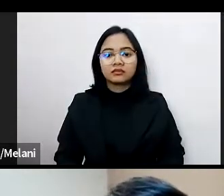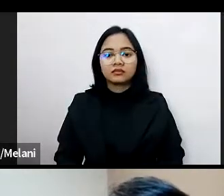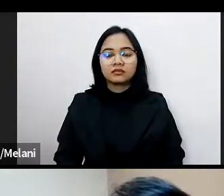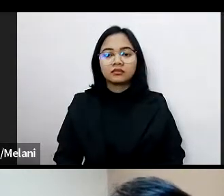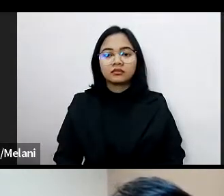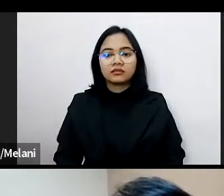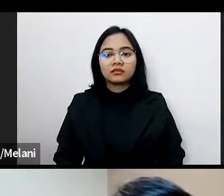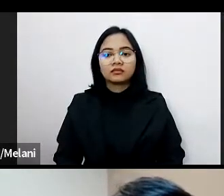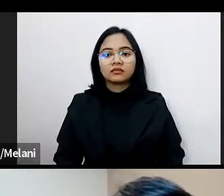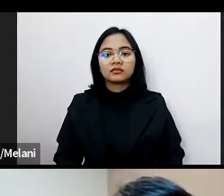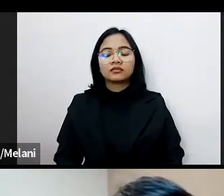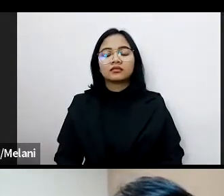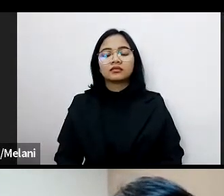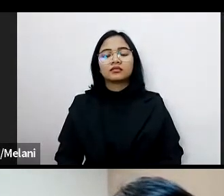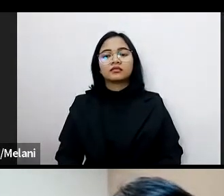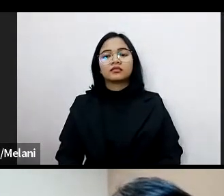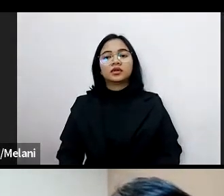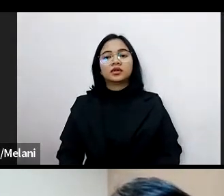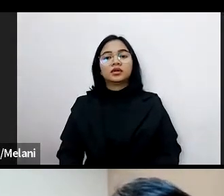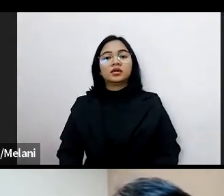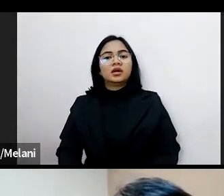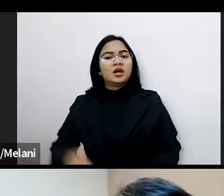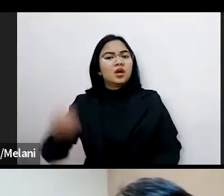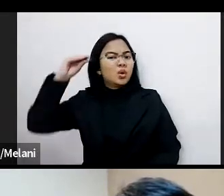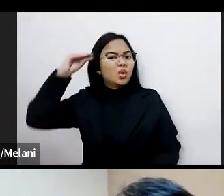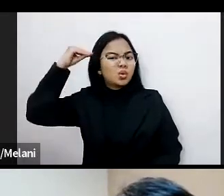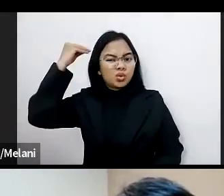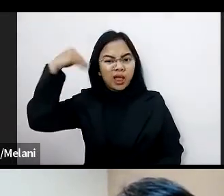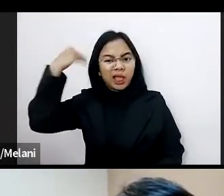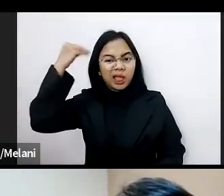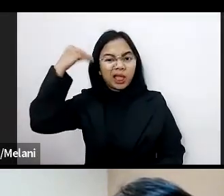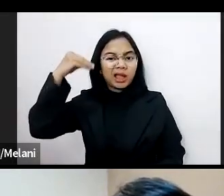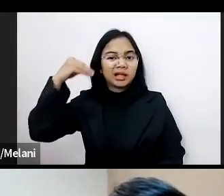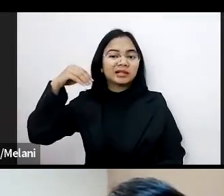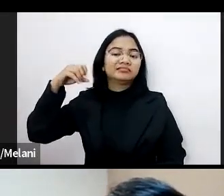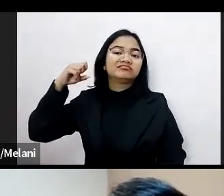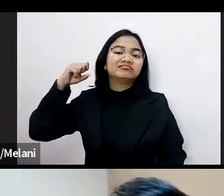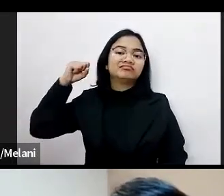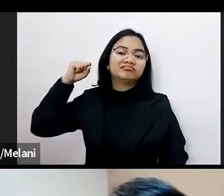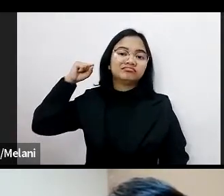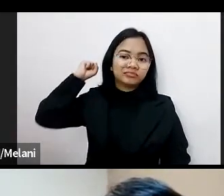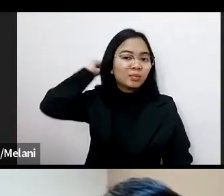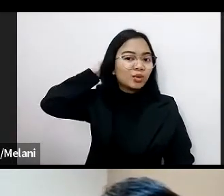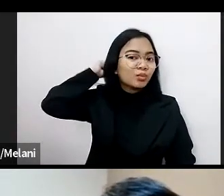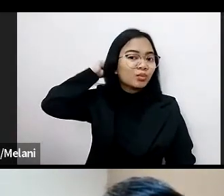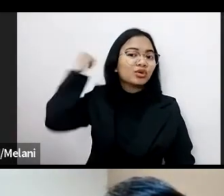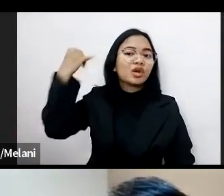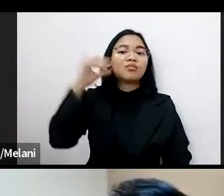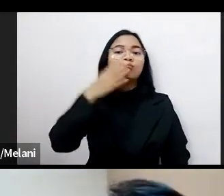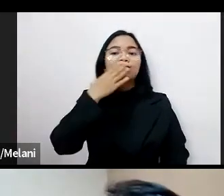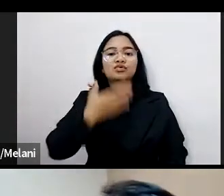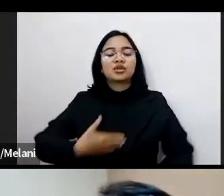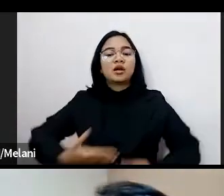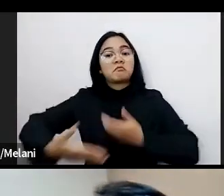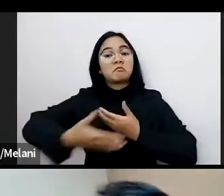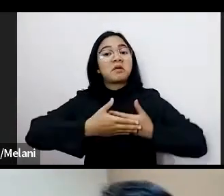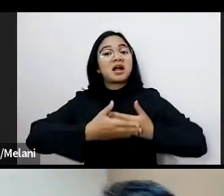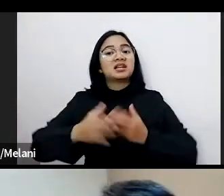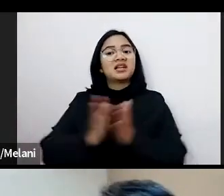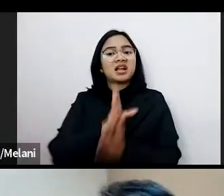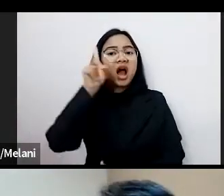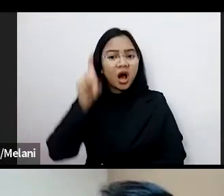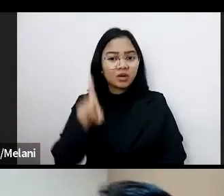child care, ya, kesulitan ini ibu-ibu yang punya bayinya ketika misalnya harus